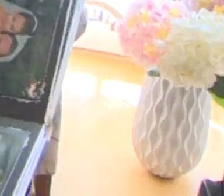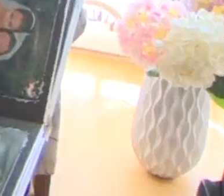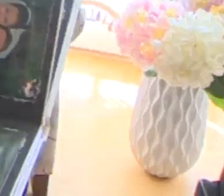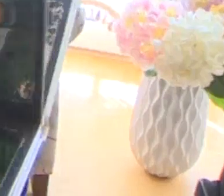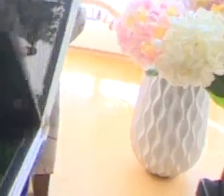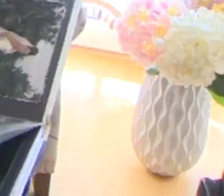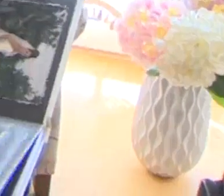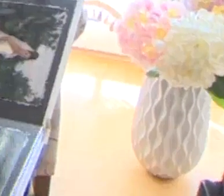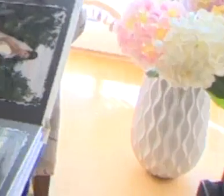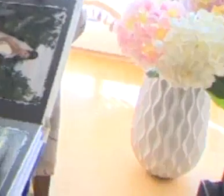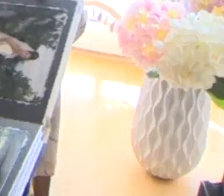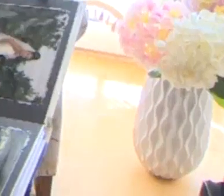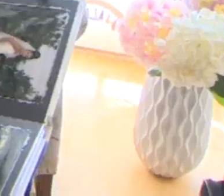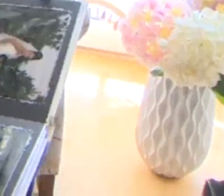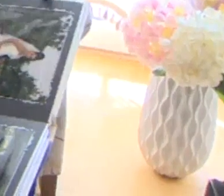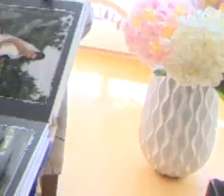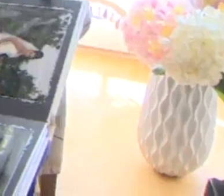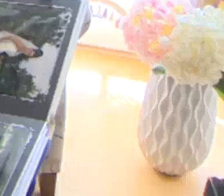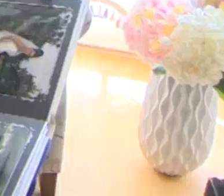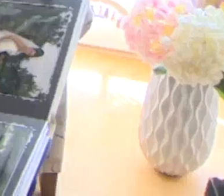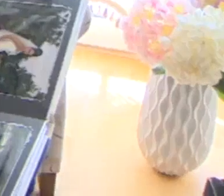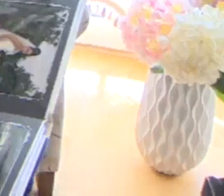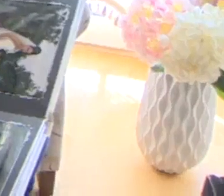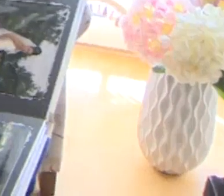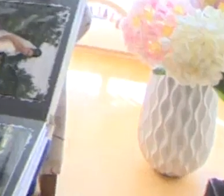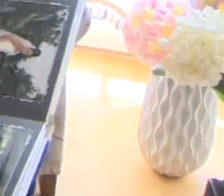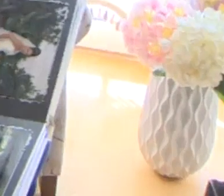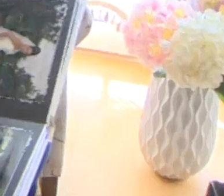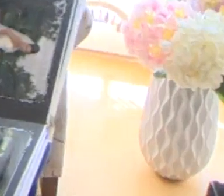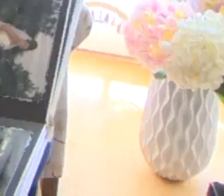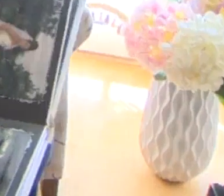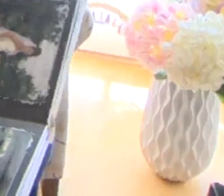Metin eşiyle birlikte fotoğraf albümüne bakıyor.